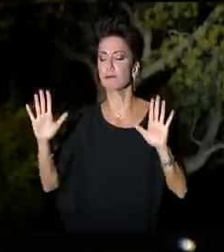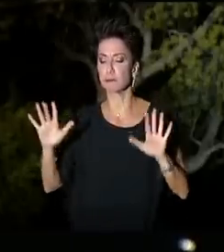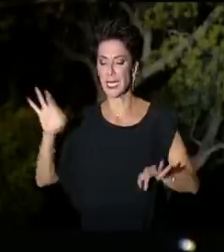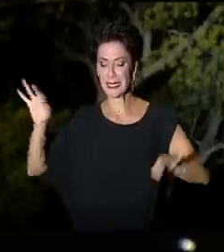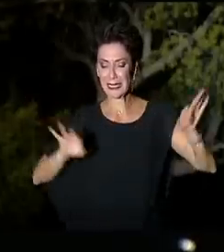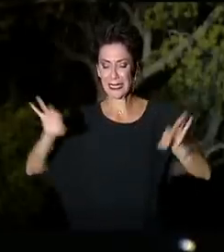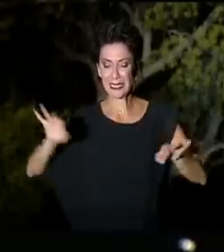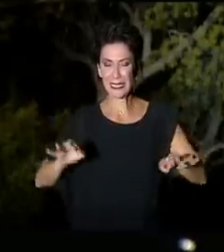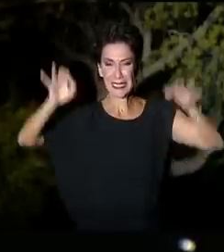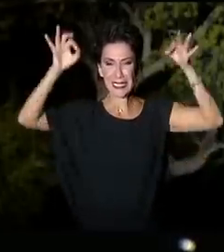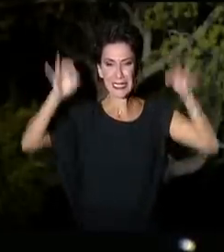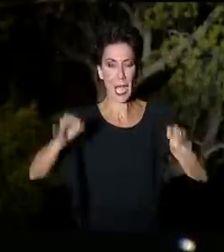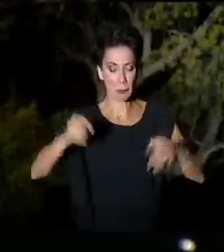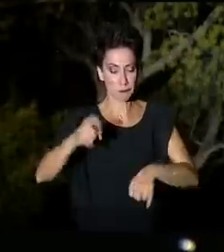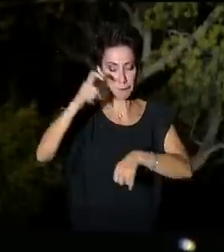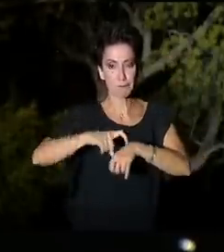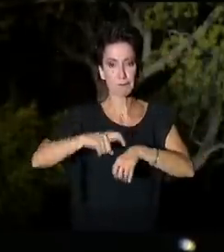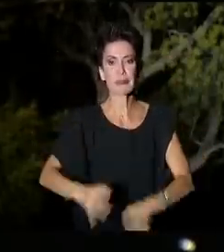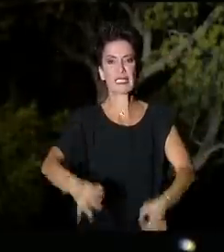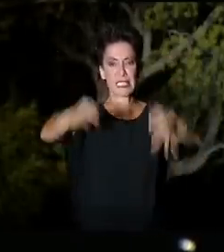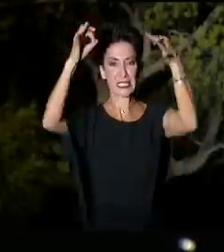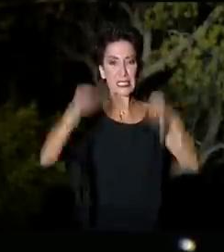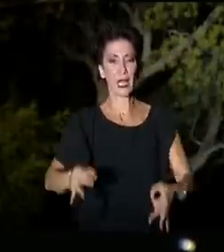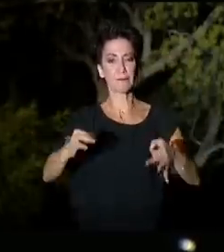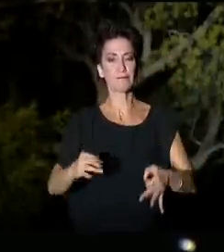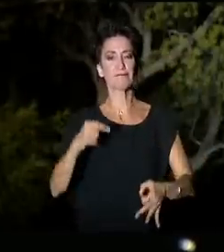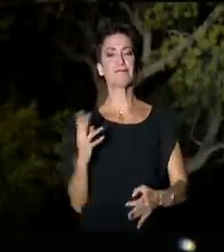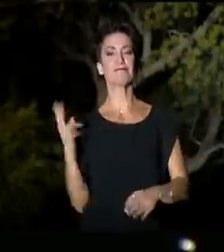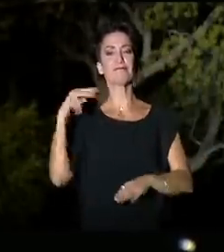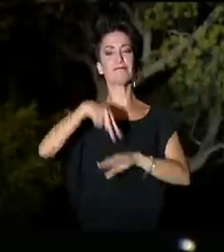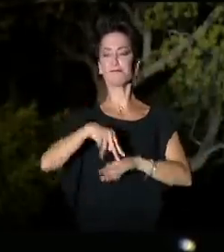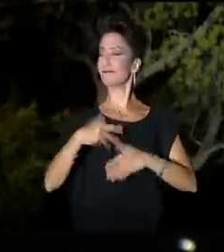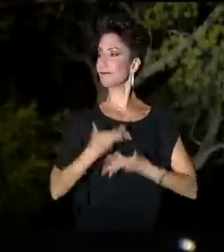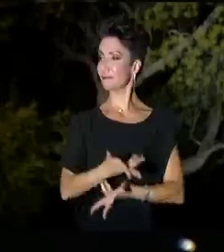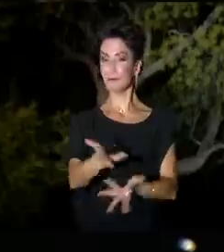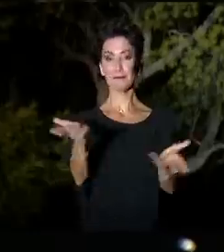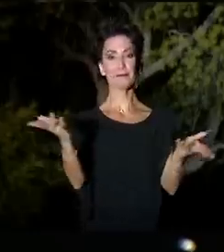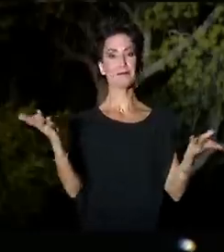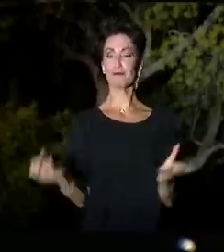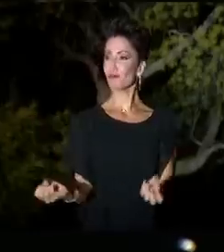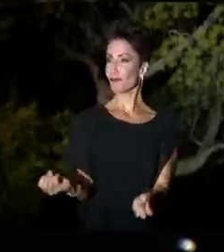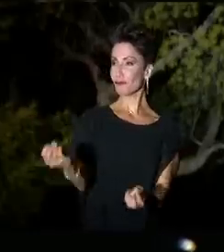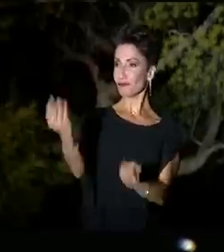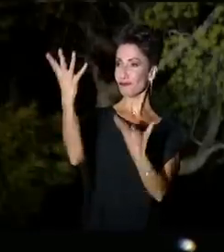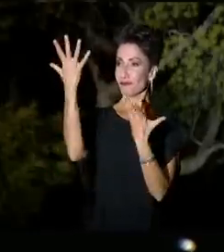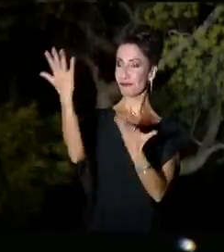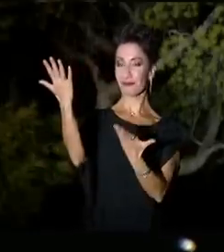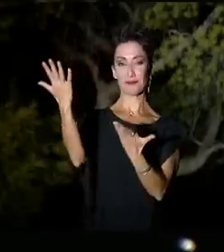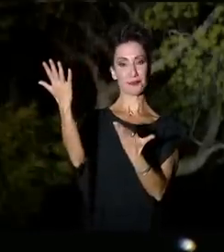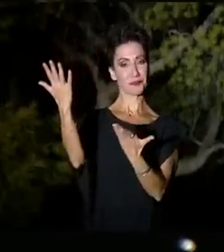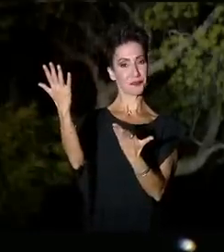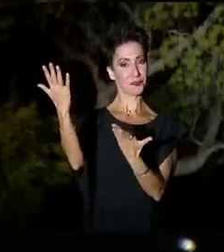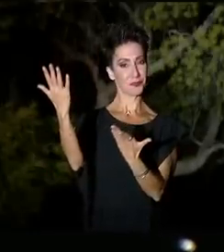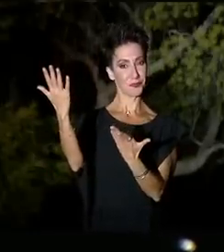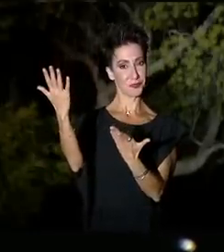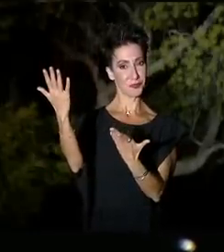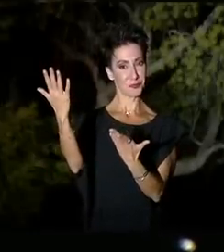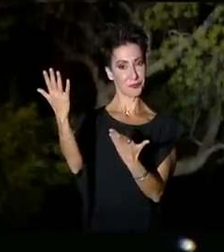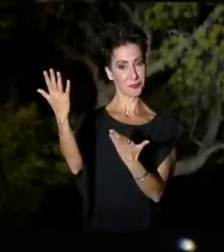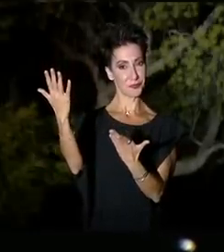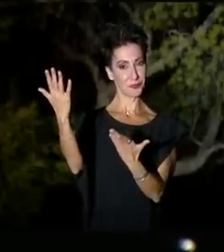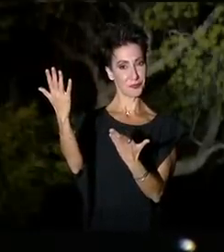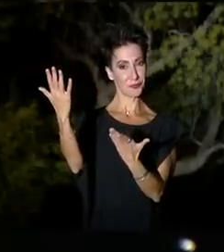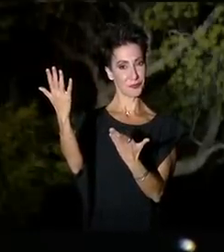μας, ώστε να είμαστε σήμερα εδώ να υποδεχθούμε τον νέο φωτισμό της Ακρόπολης.